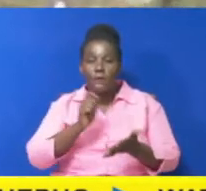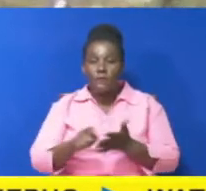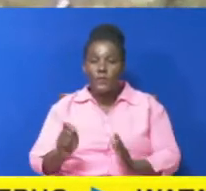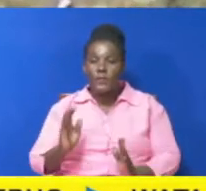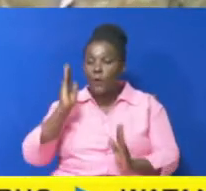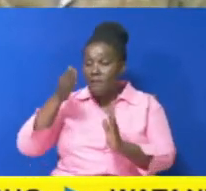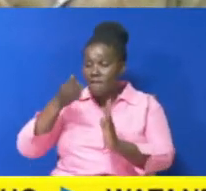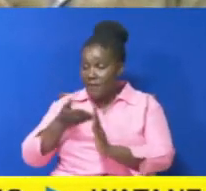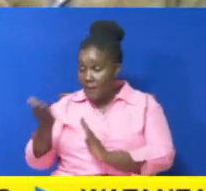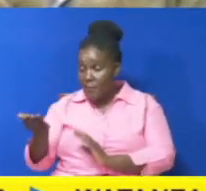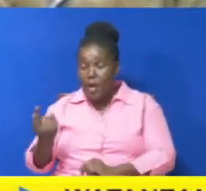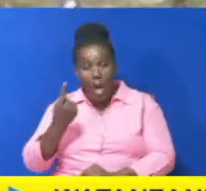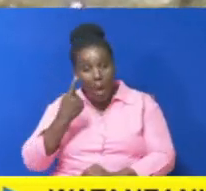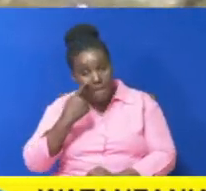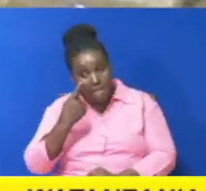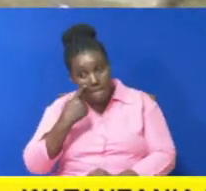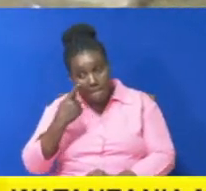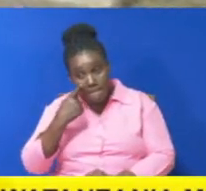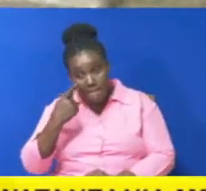tukio halisia